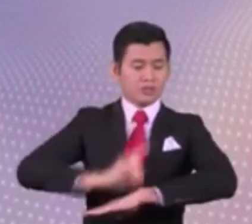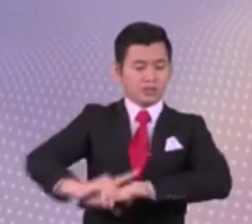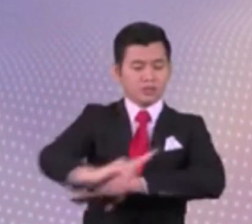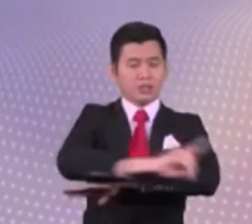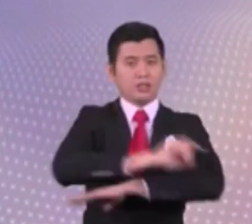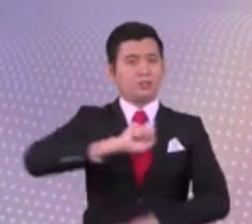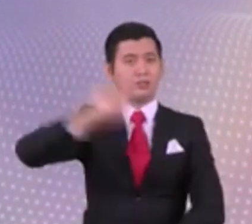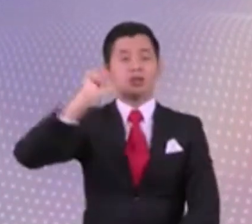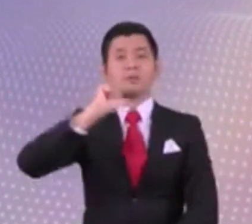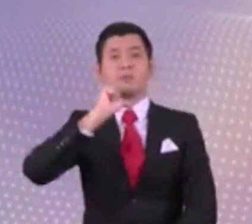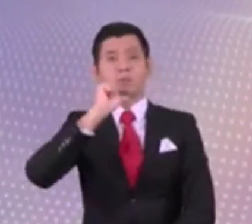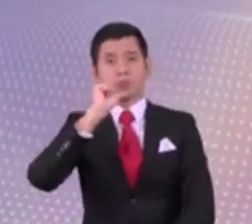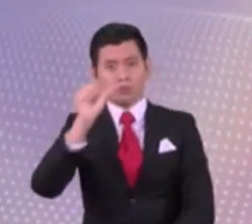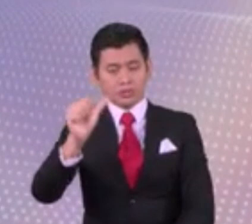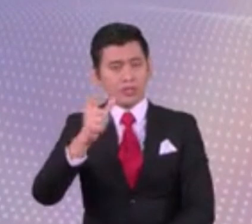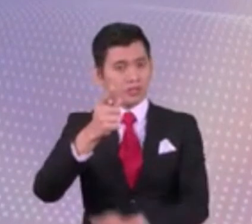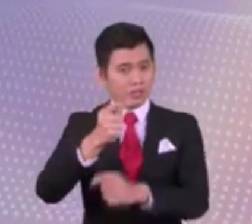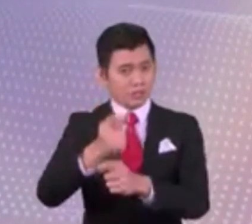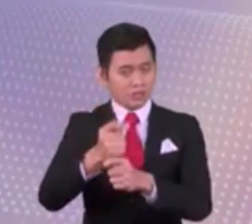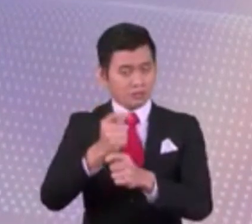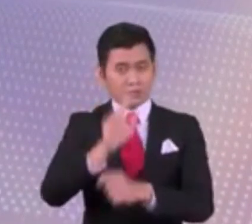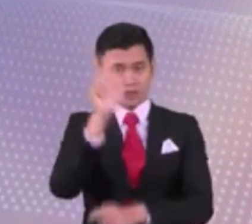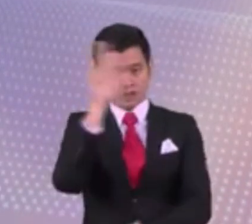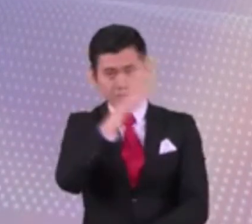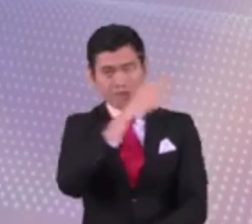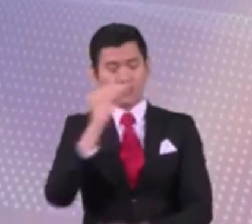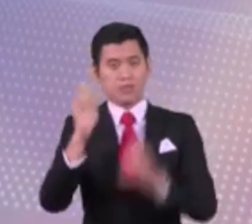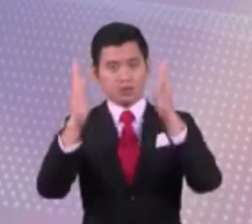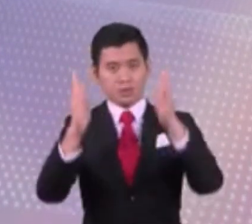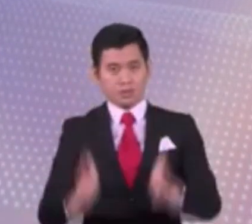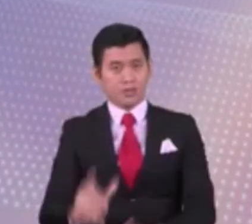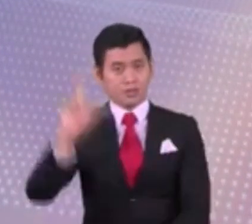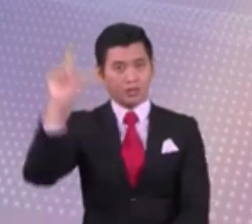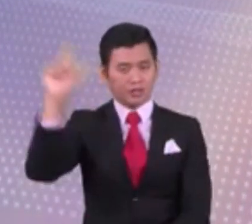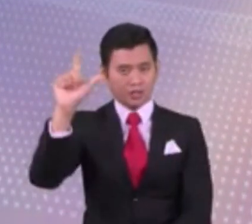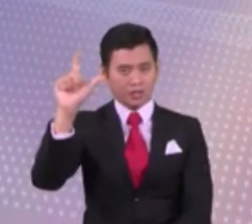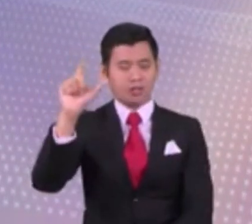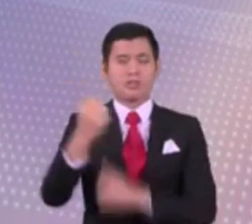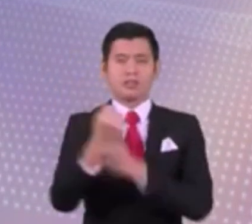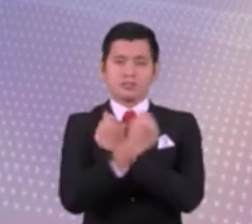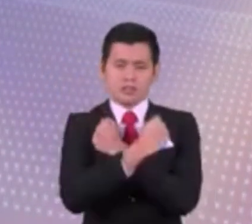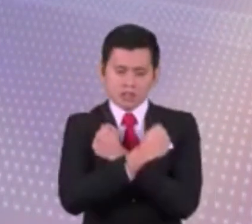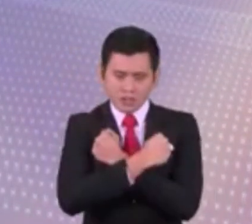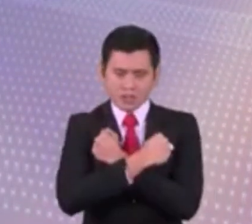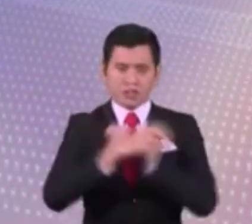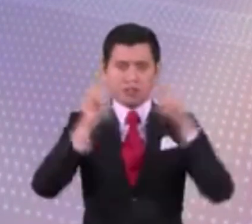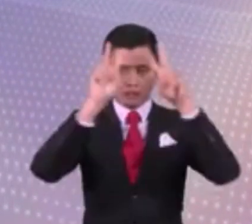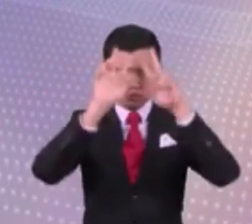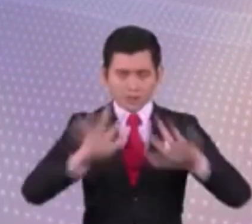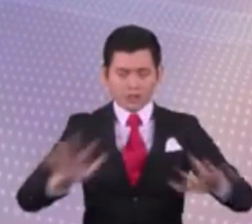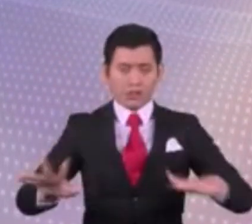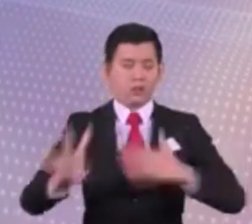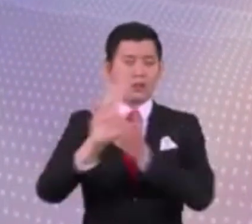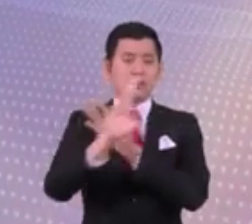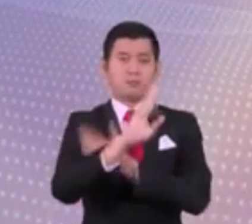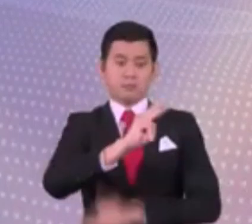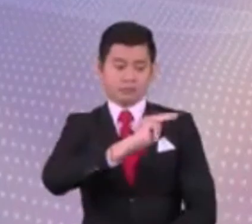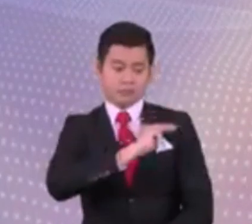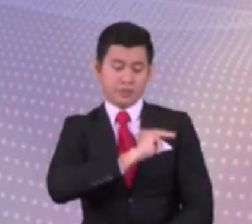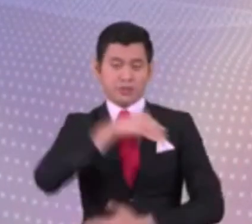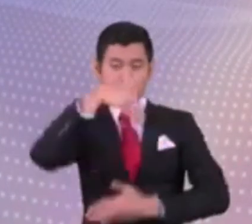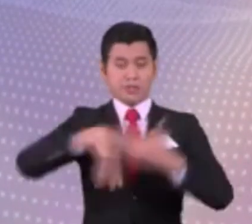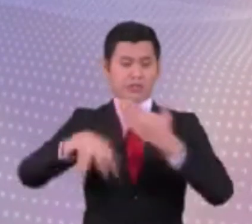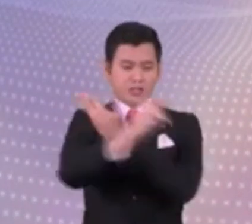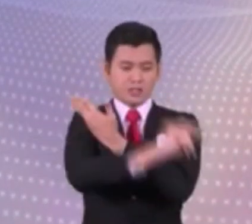bukan pendirian kerajaan mahupun umat Islam di negara ini yang cintakan perdamaian. Menteri Dalam Negeri Datuk Seri Saifuddin Nasution